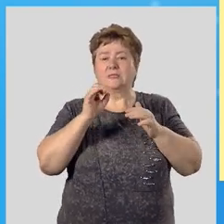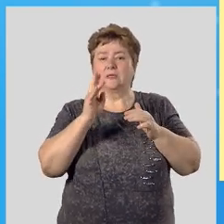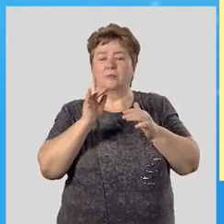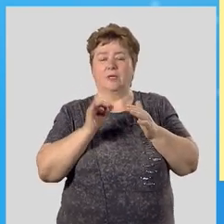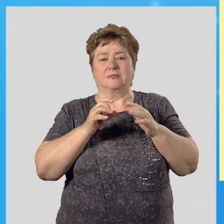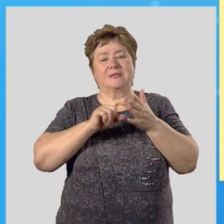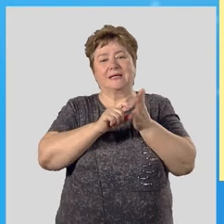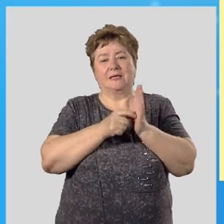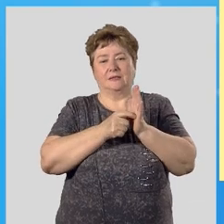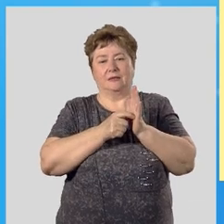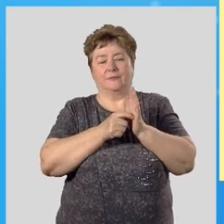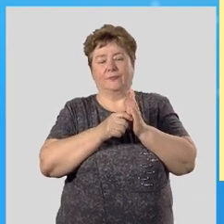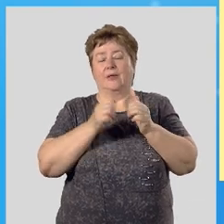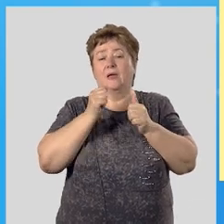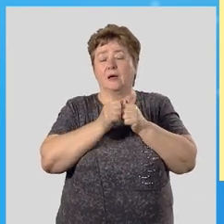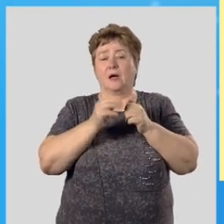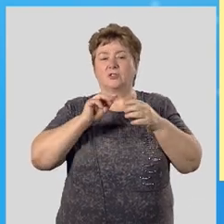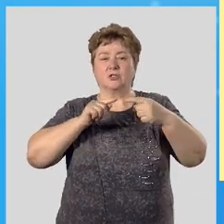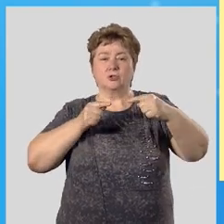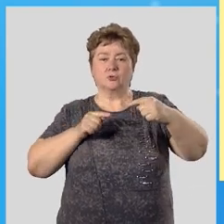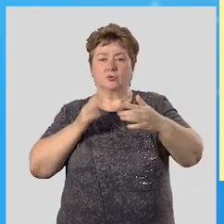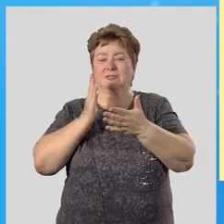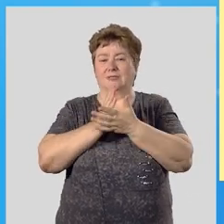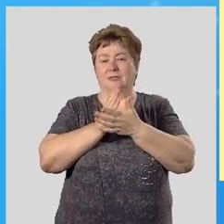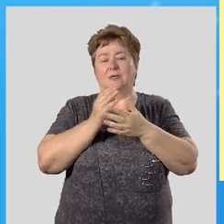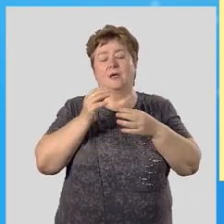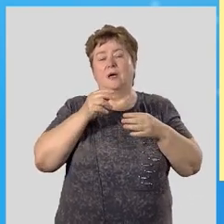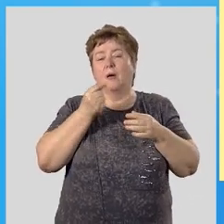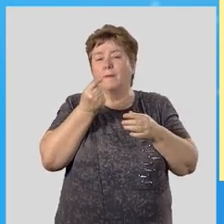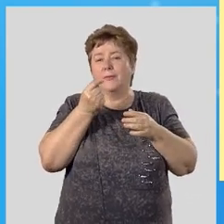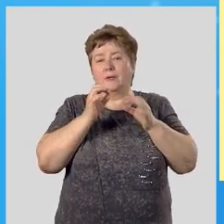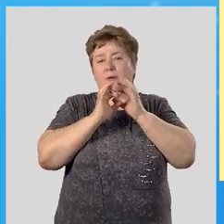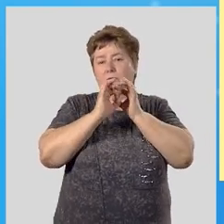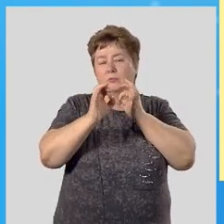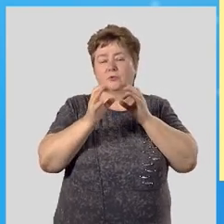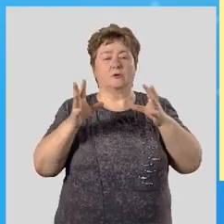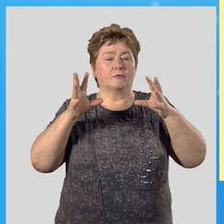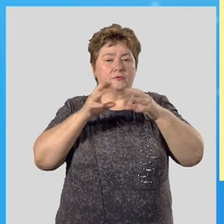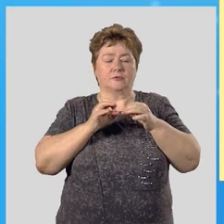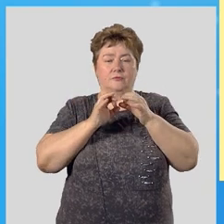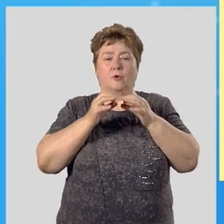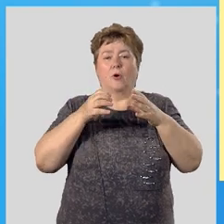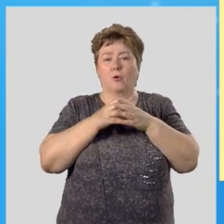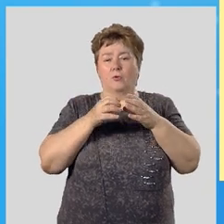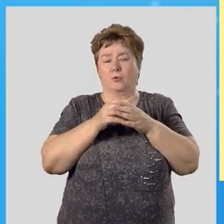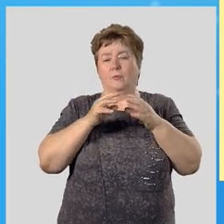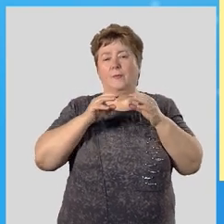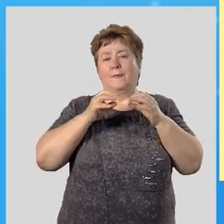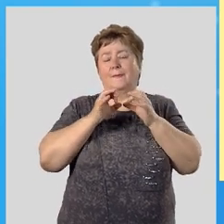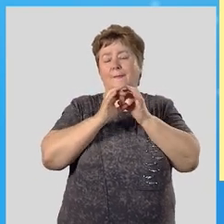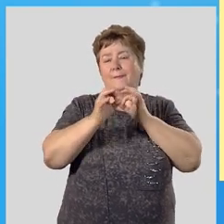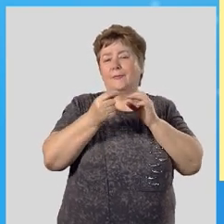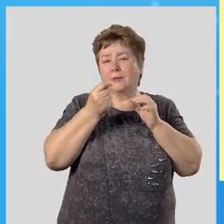цитоплазмы клетки. Каждый жгутик состоит из микротрубочек. Всего таких групп